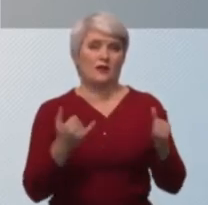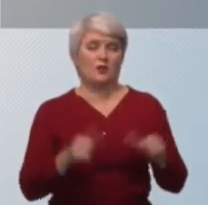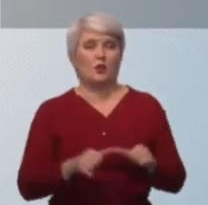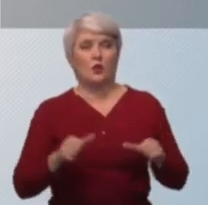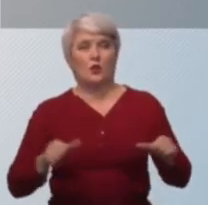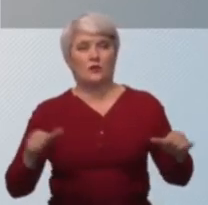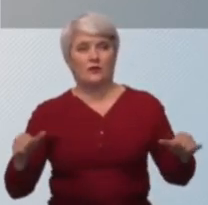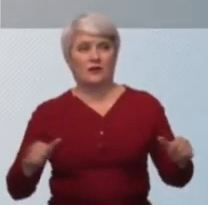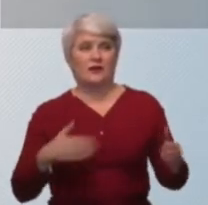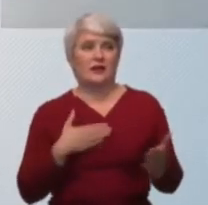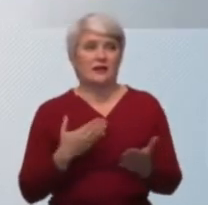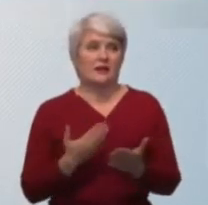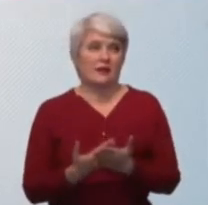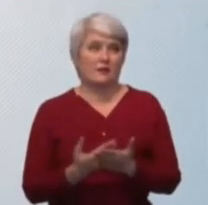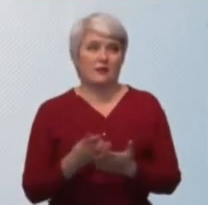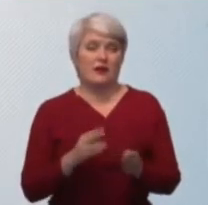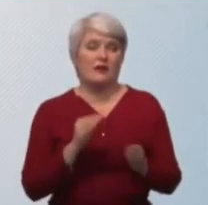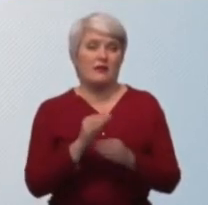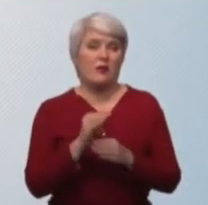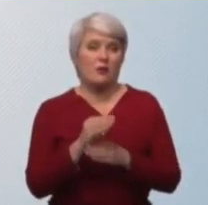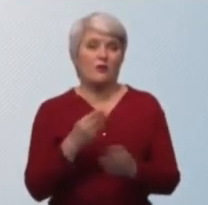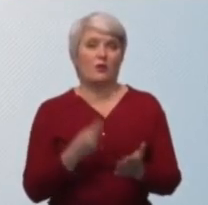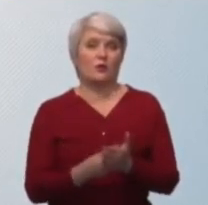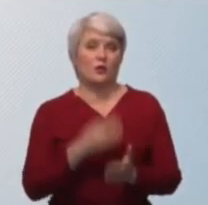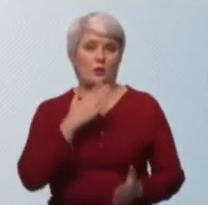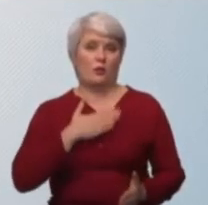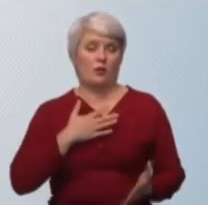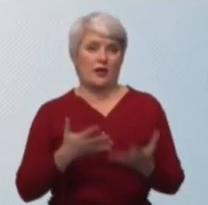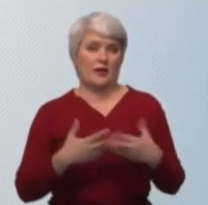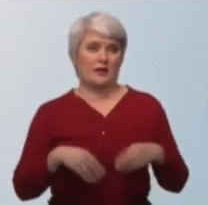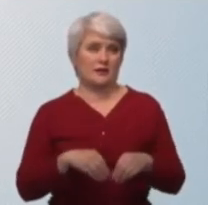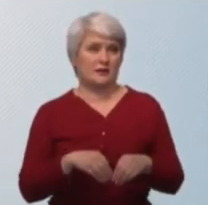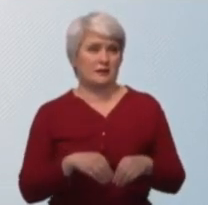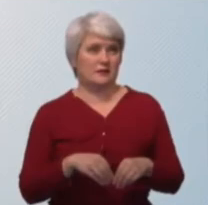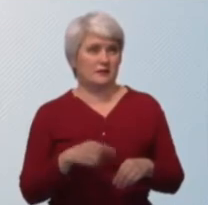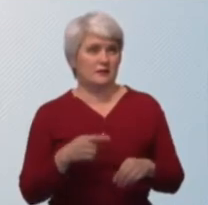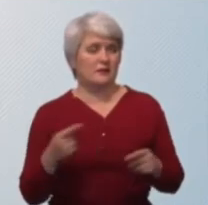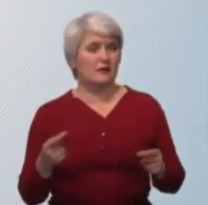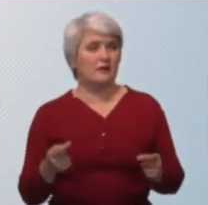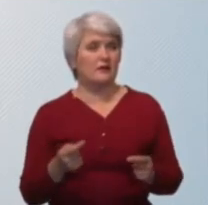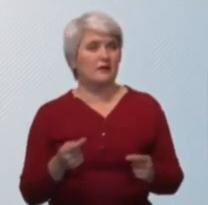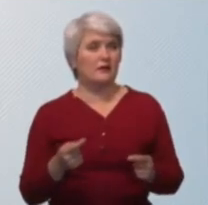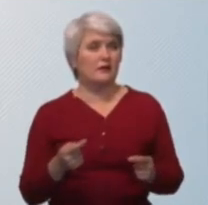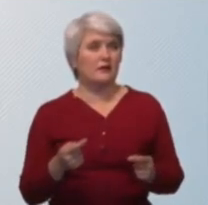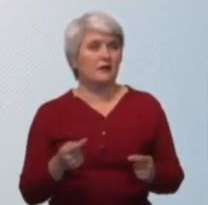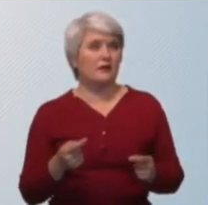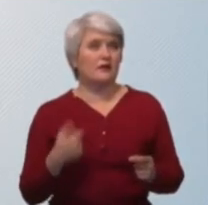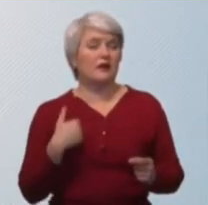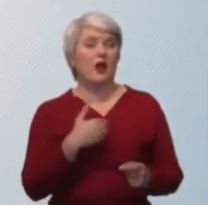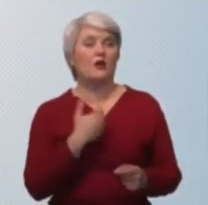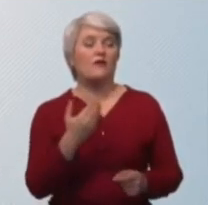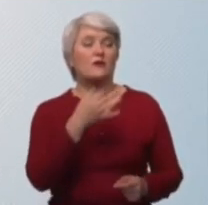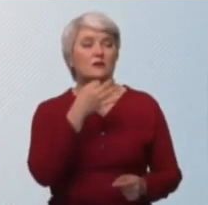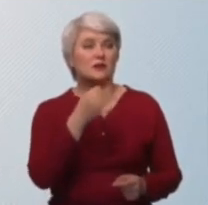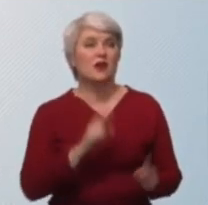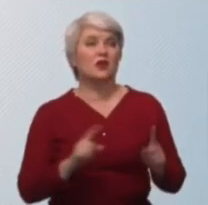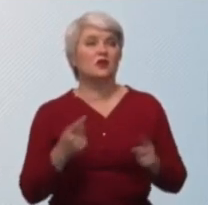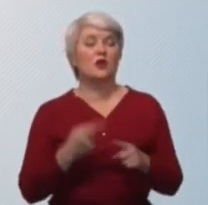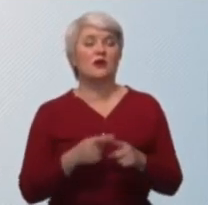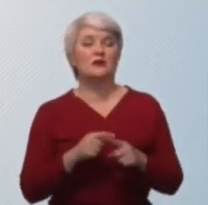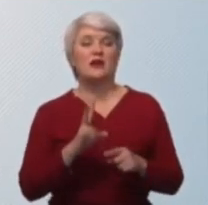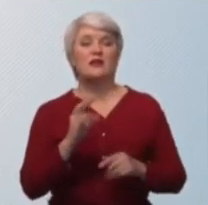розвивається динамічно і наповнює бюджет моєї сім'ї. Але це не часу. Я просто хотів вам сказати про те, що